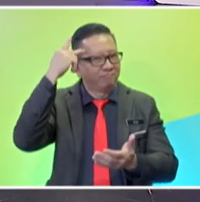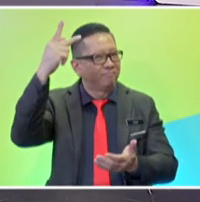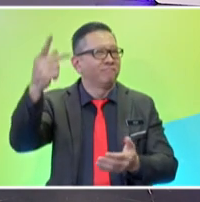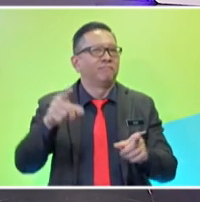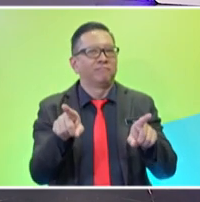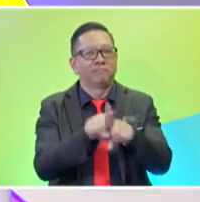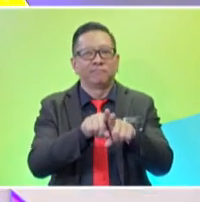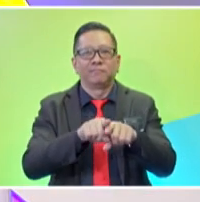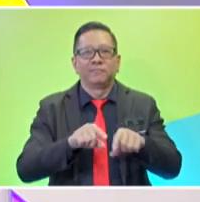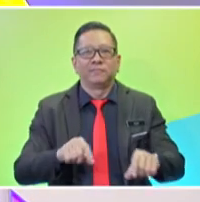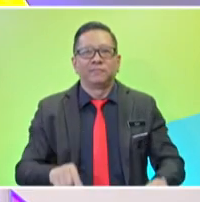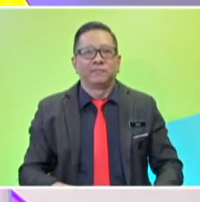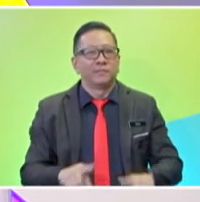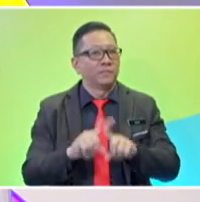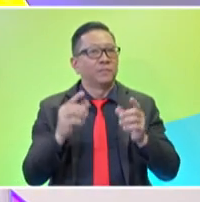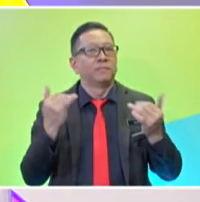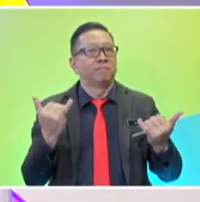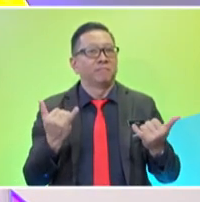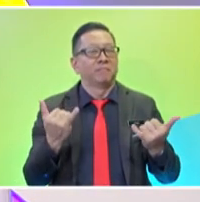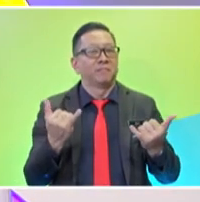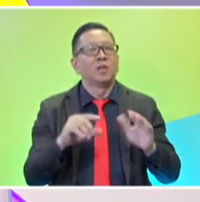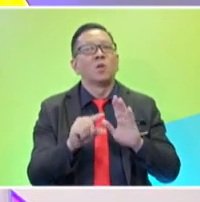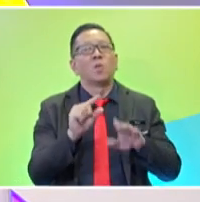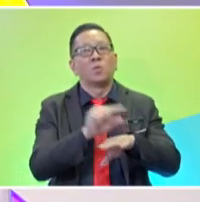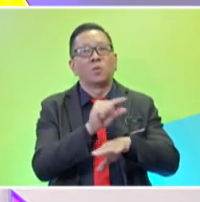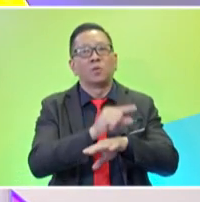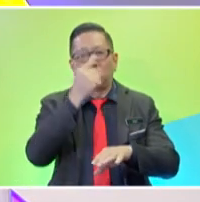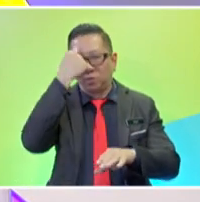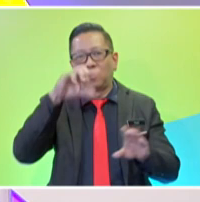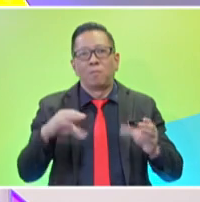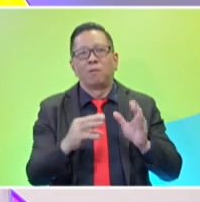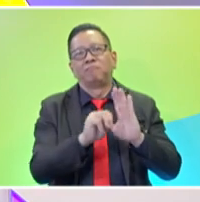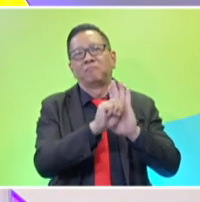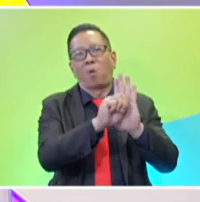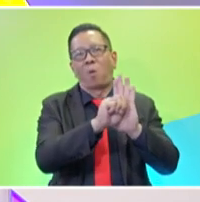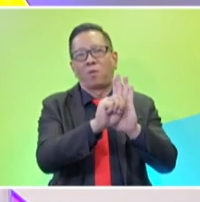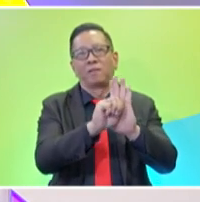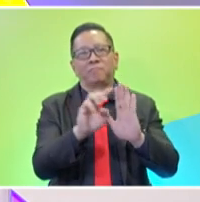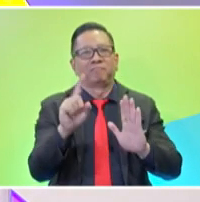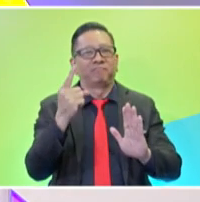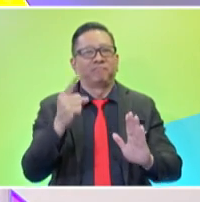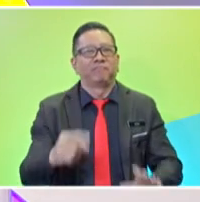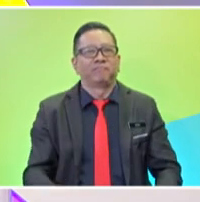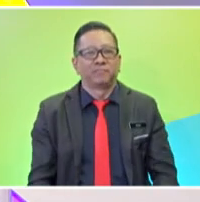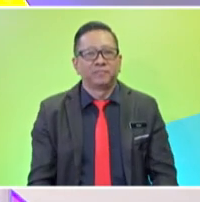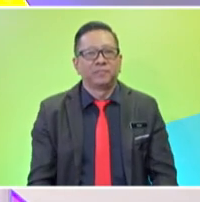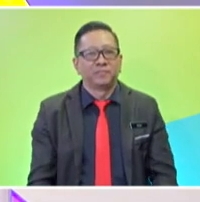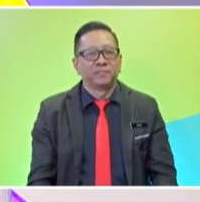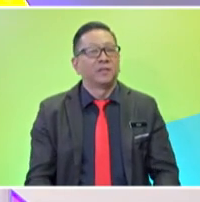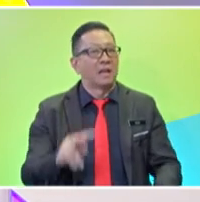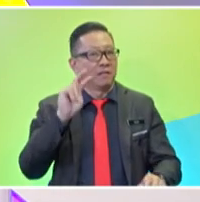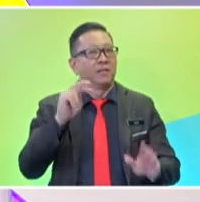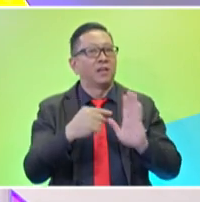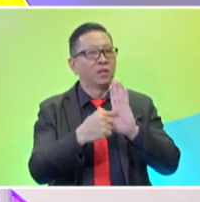tapi kita di sini gunakan sebagai Moka Yani kita akan Tunjukkan